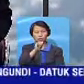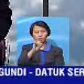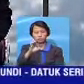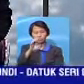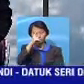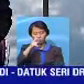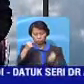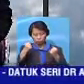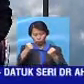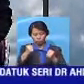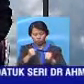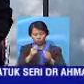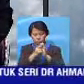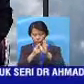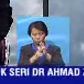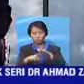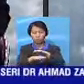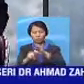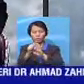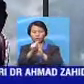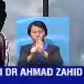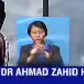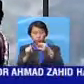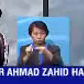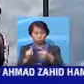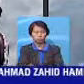memantapkan lagi peruntukan di bawah akta